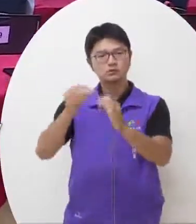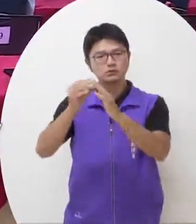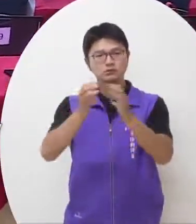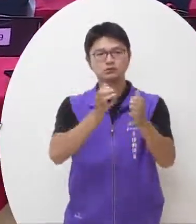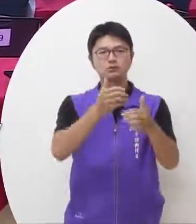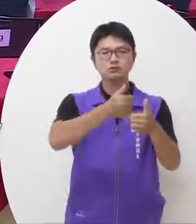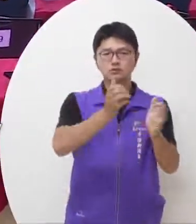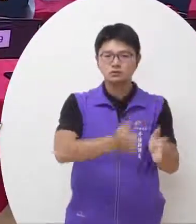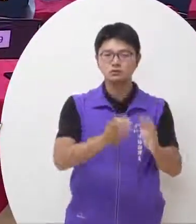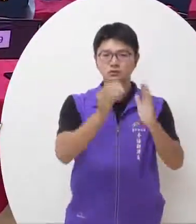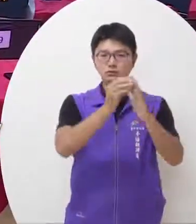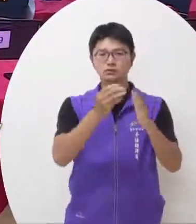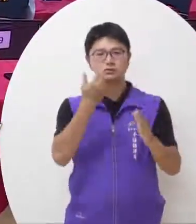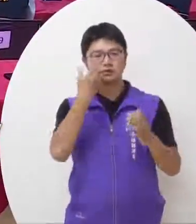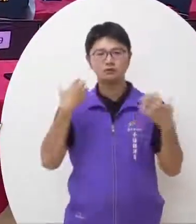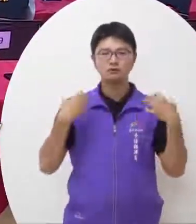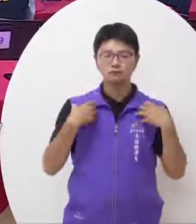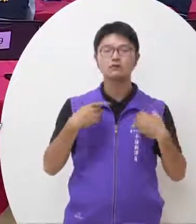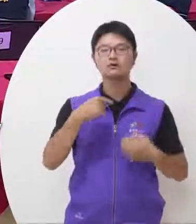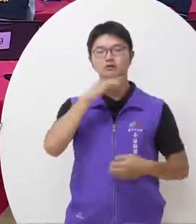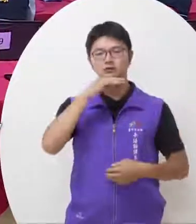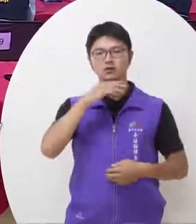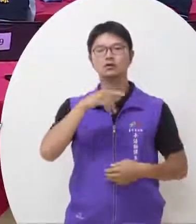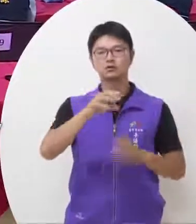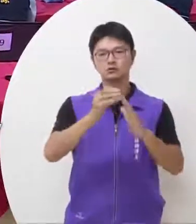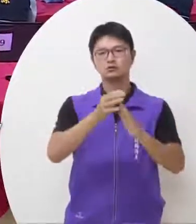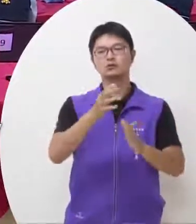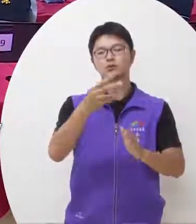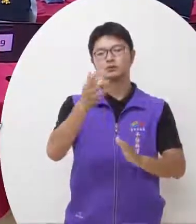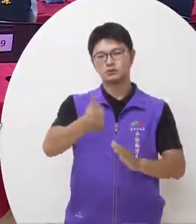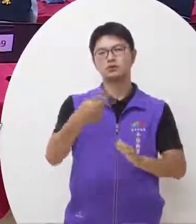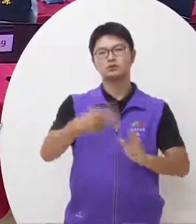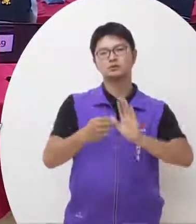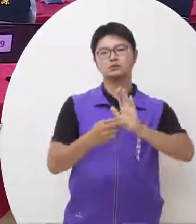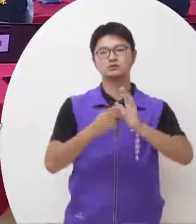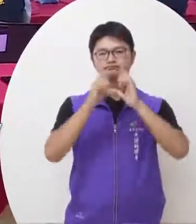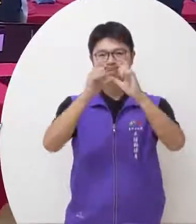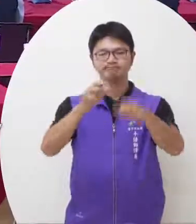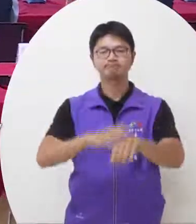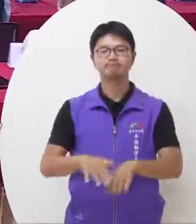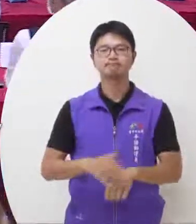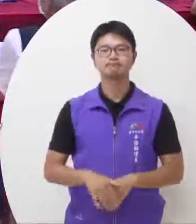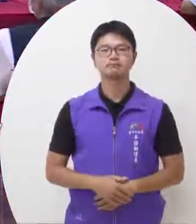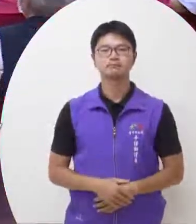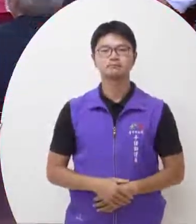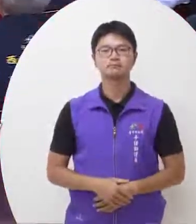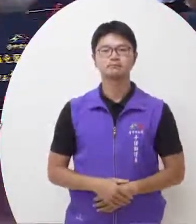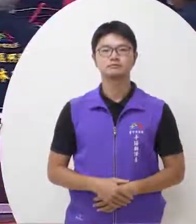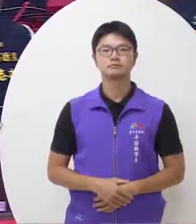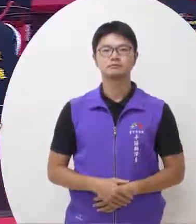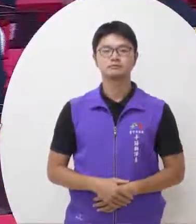所以这就是到地方来，待会都会答复哈。好，接下来婉清里长，谢谢。